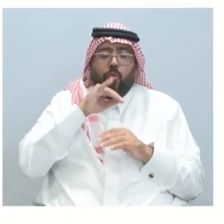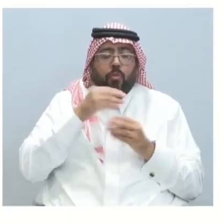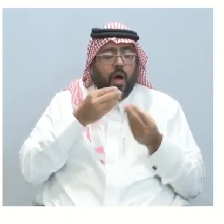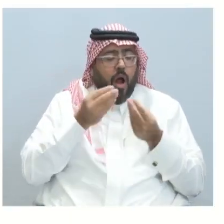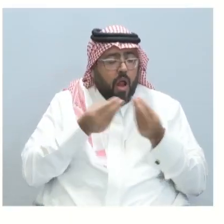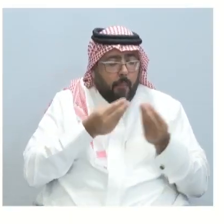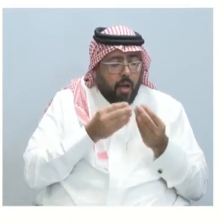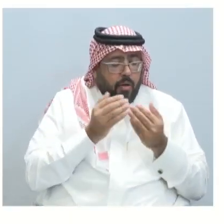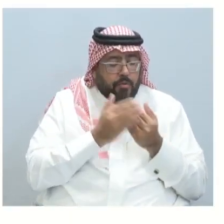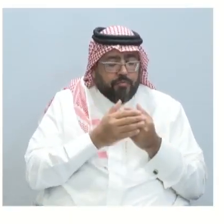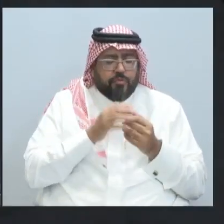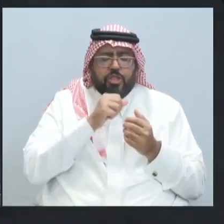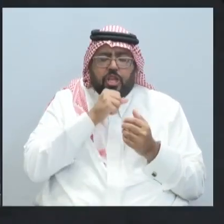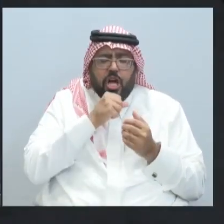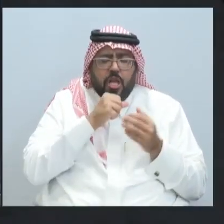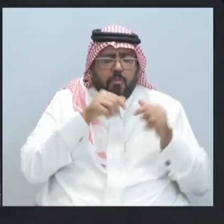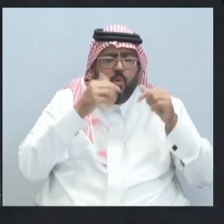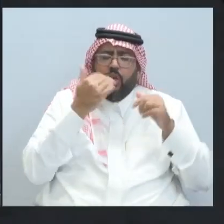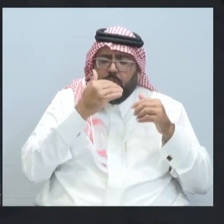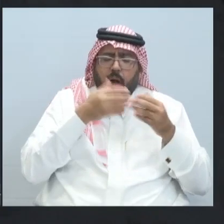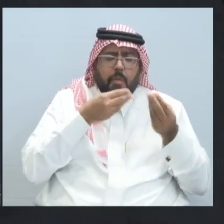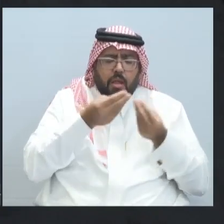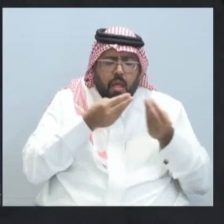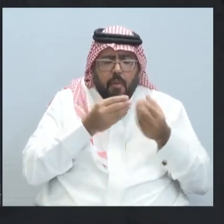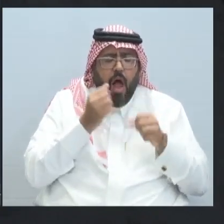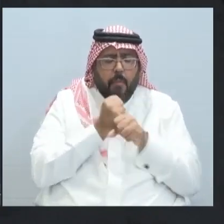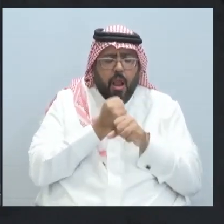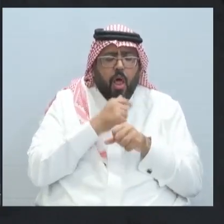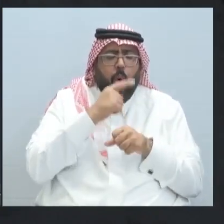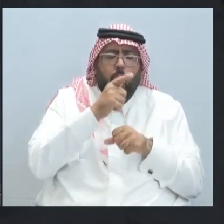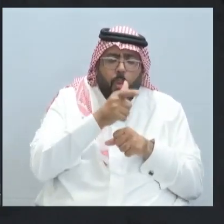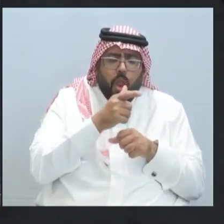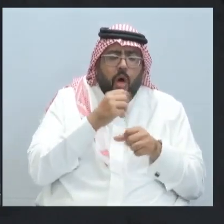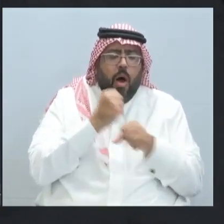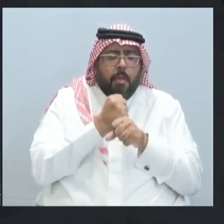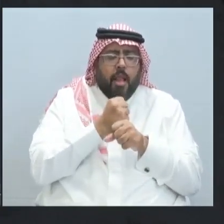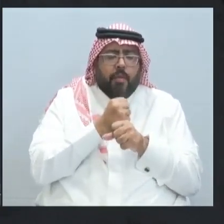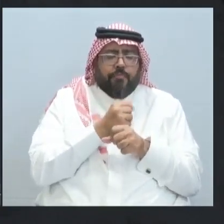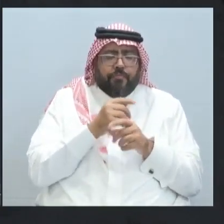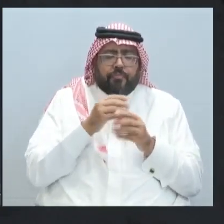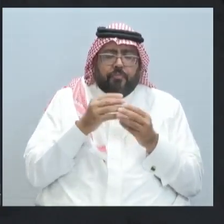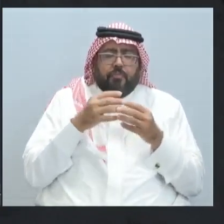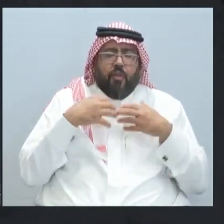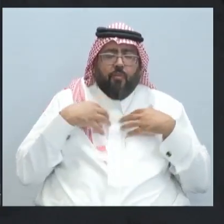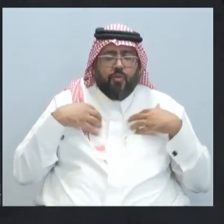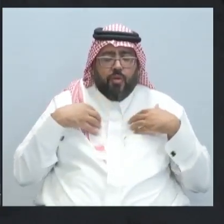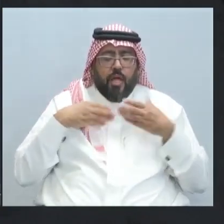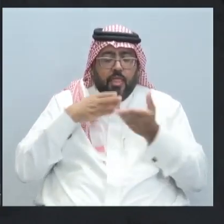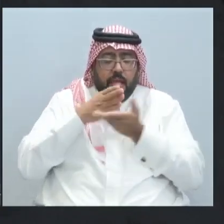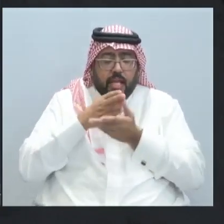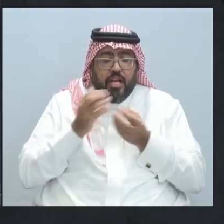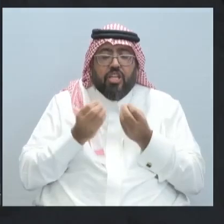الاحسان للوالدين وانه من المهم ان نحسن العمل والقول لهما حتى يكون ذلك طريقا